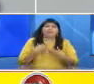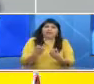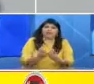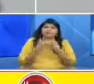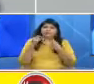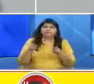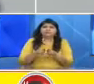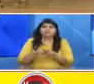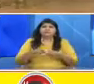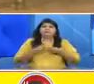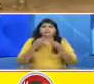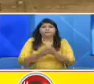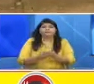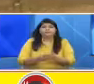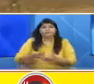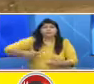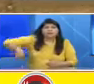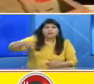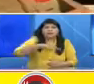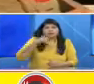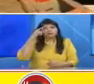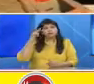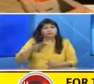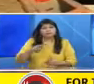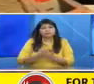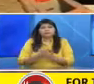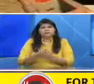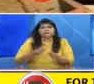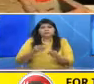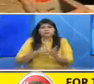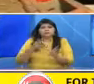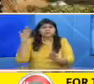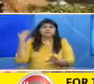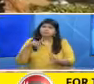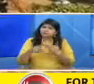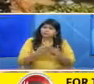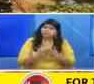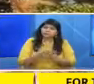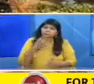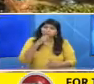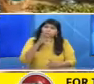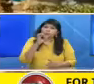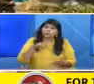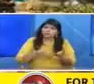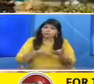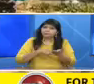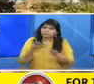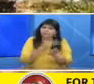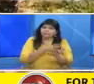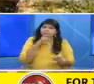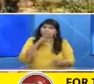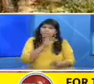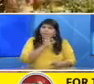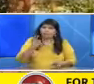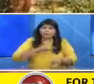होगी। माँ भारती के सपूतों, आपको याद होगा कि पिछले कुछ सालों में हम 2 अक्टूबर से पहले लगभग 2 सप्ताह